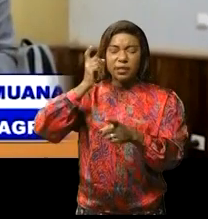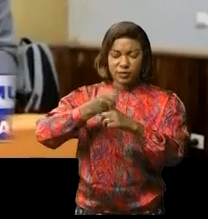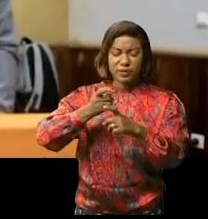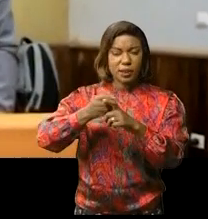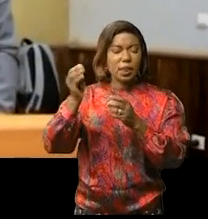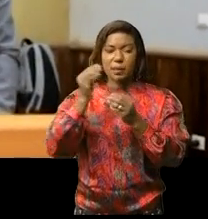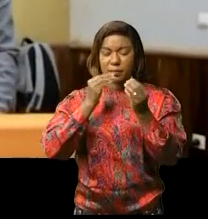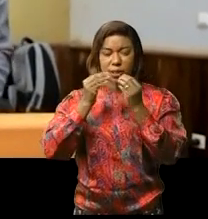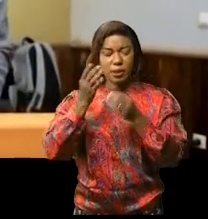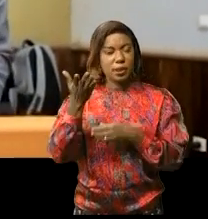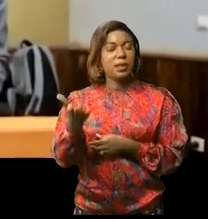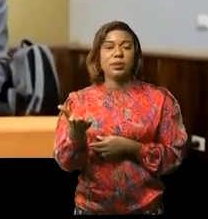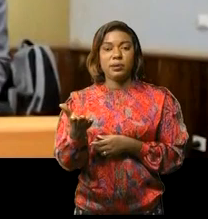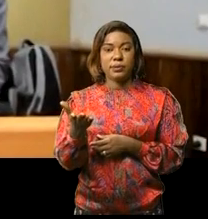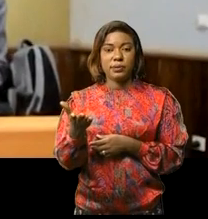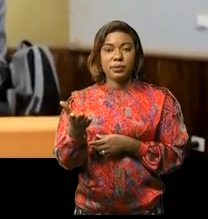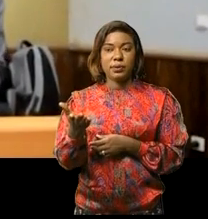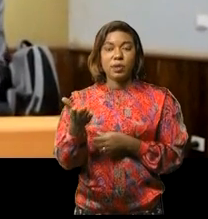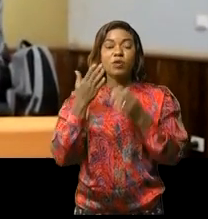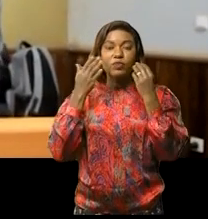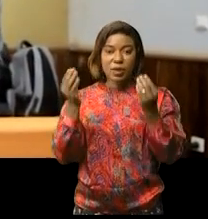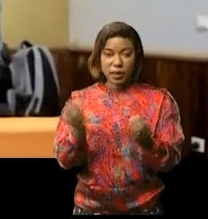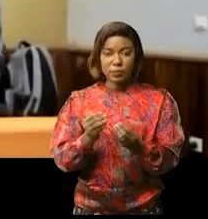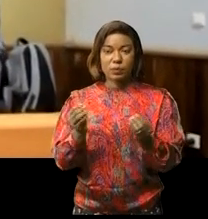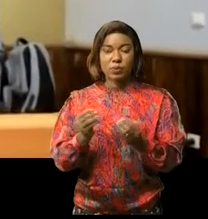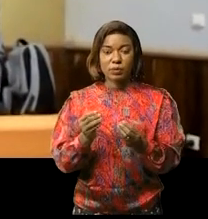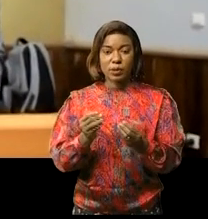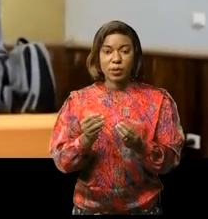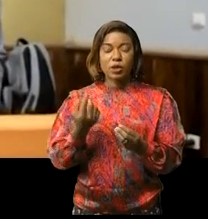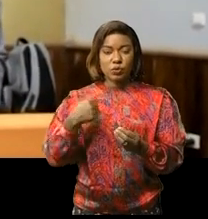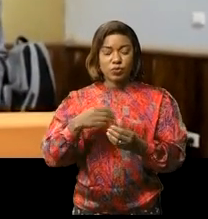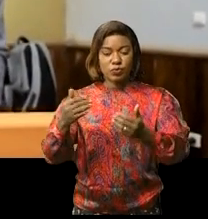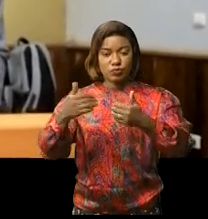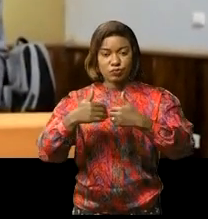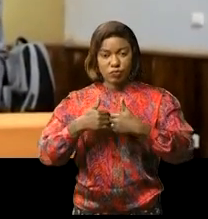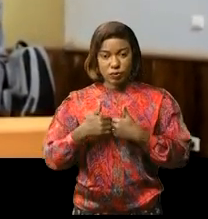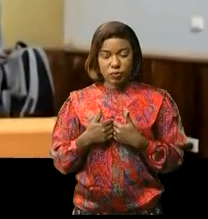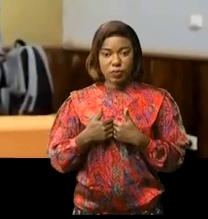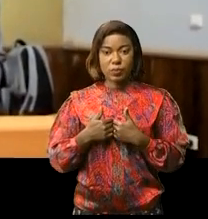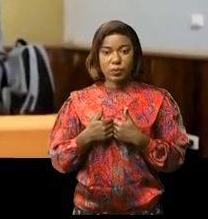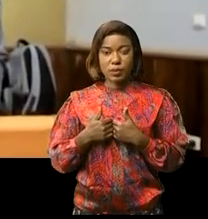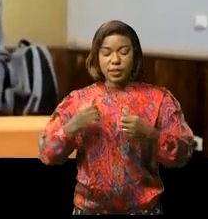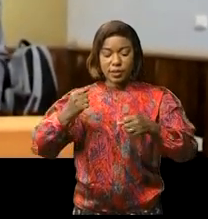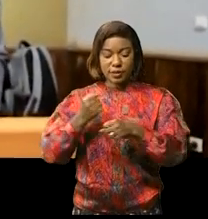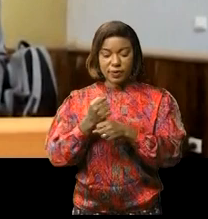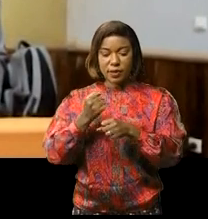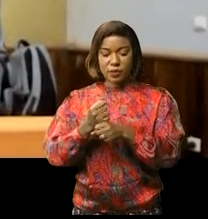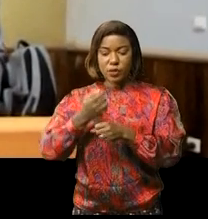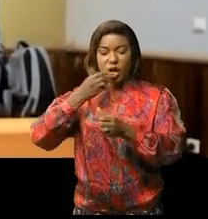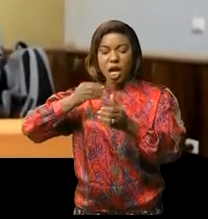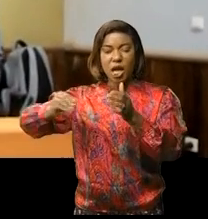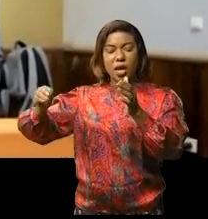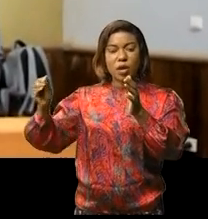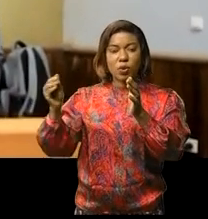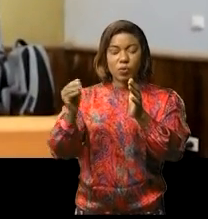D'annoncer les réalisations et les taux d'exécution physique et financière, de faire des recommandations ainsi que